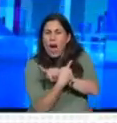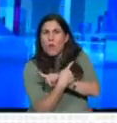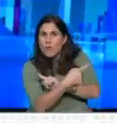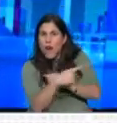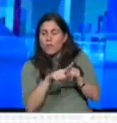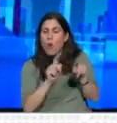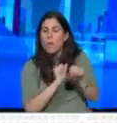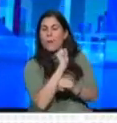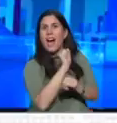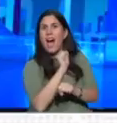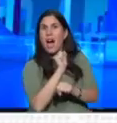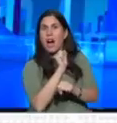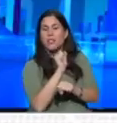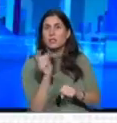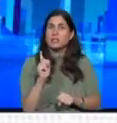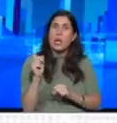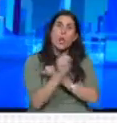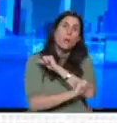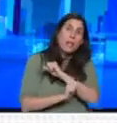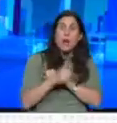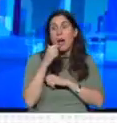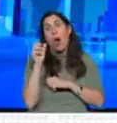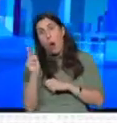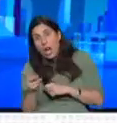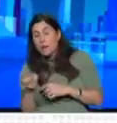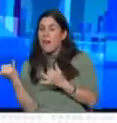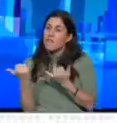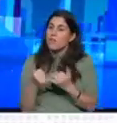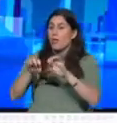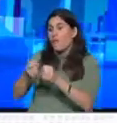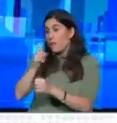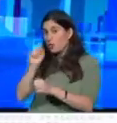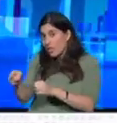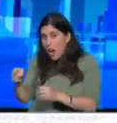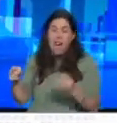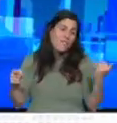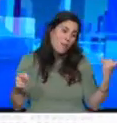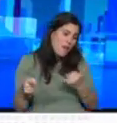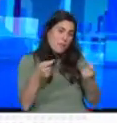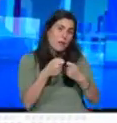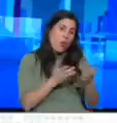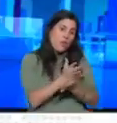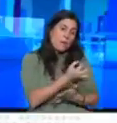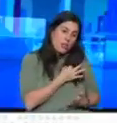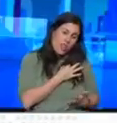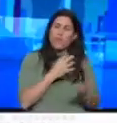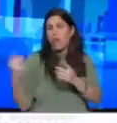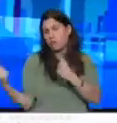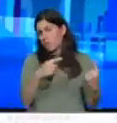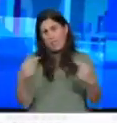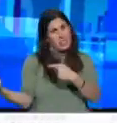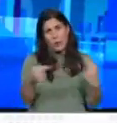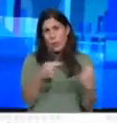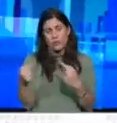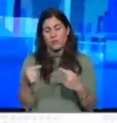מחאתי. כלומר, זה לא שהמכללה למינהל אמרה, אוקיי, חבר'ה, אנחנו מביאים את שוברים שתיקה, ומולם אנחנו מביאים את ארגון האמת שלי, ובואו נערוך דיבייט, דיון ציבורי